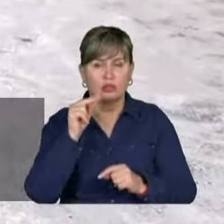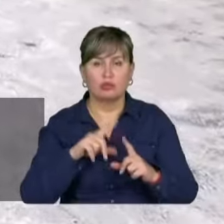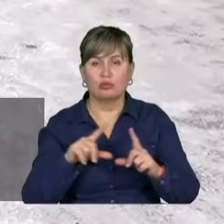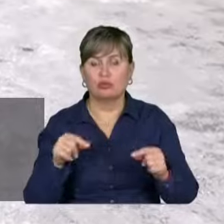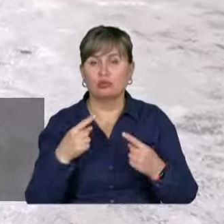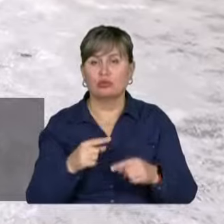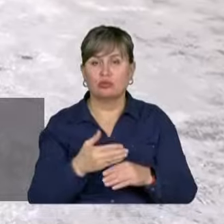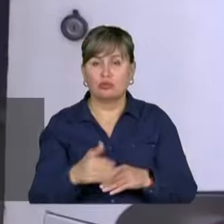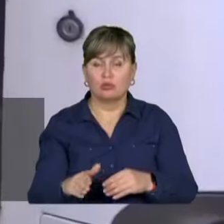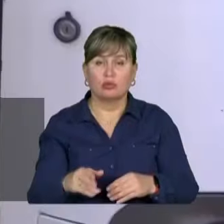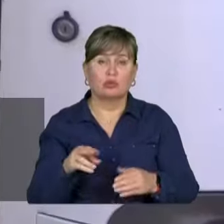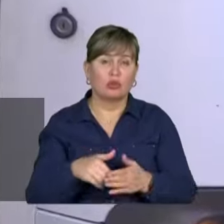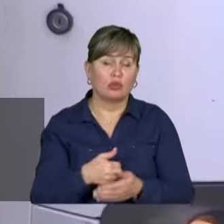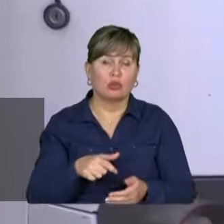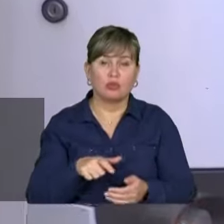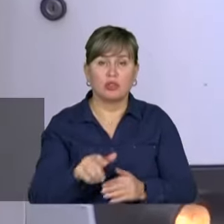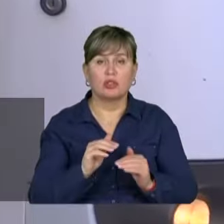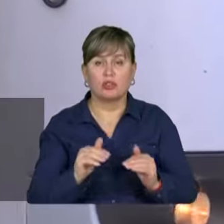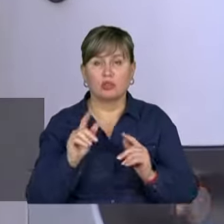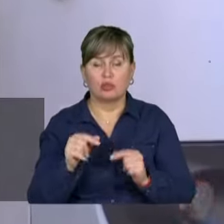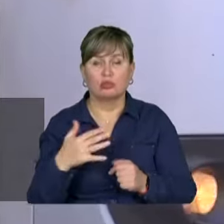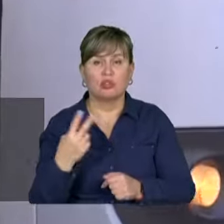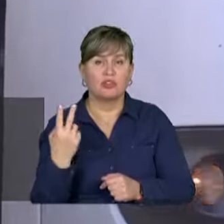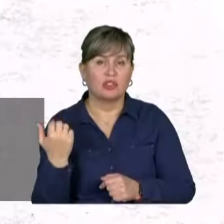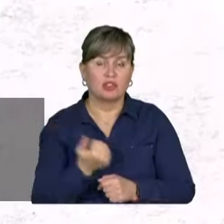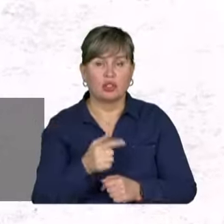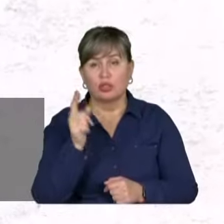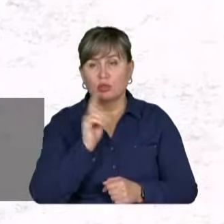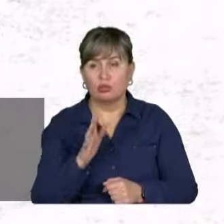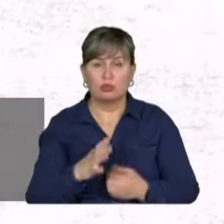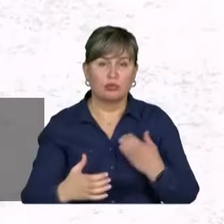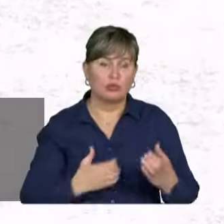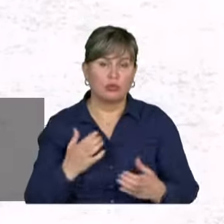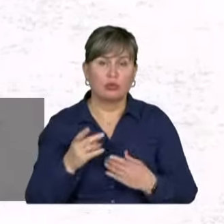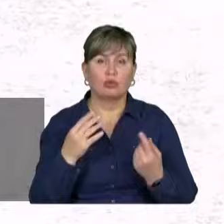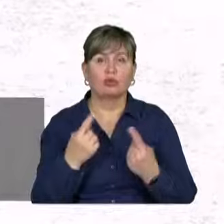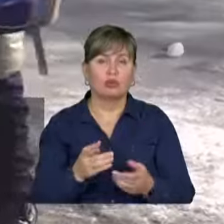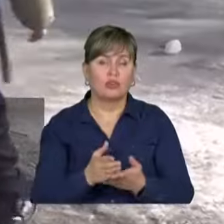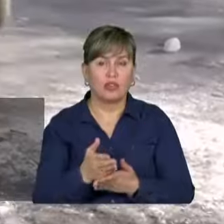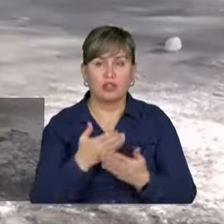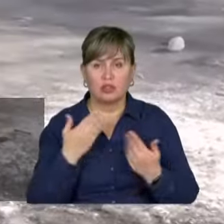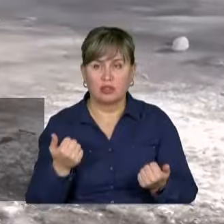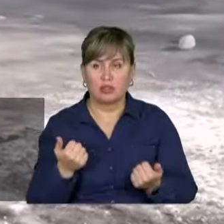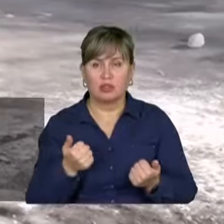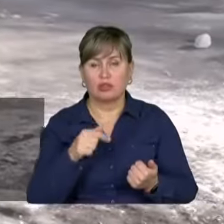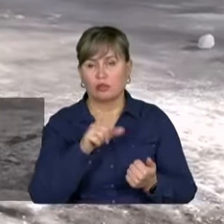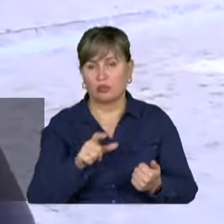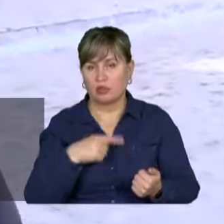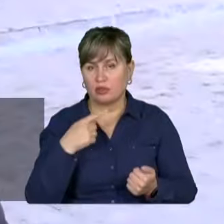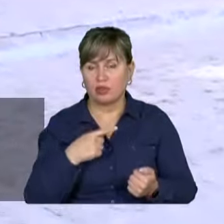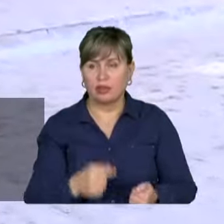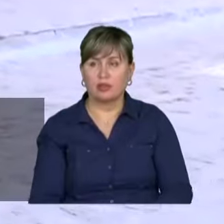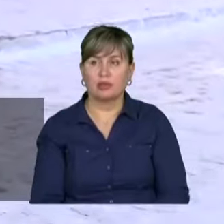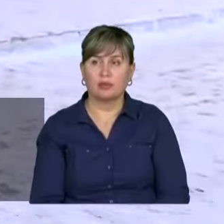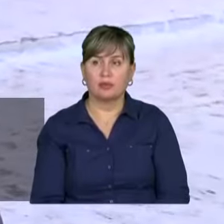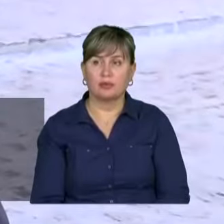часть города. По новому маршруту дети ездят вот уже 2 недели. Неудобно, тревожно, но другого выхода нет, сокрушаются родители. Лишь